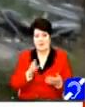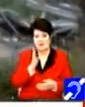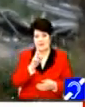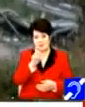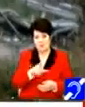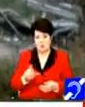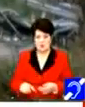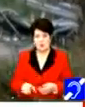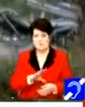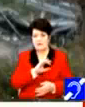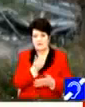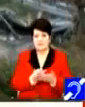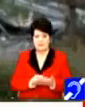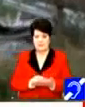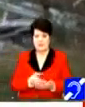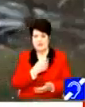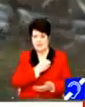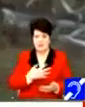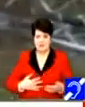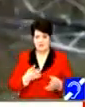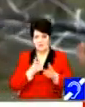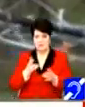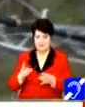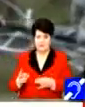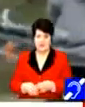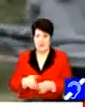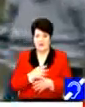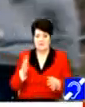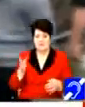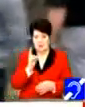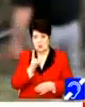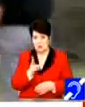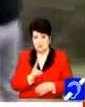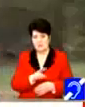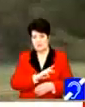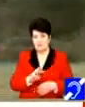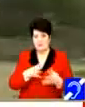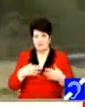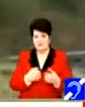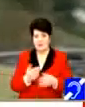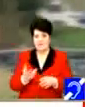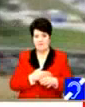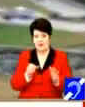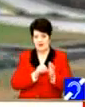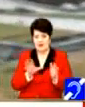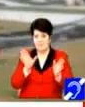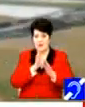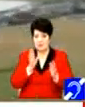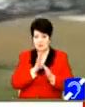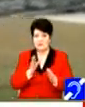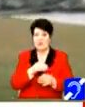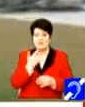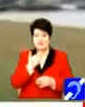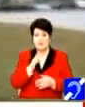de oameni sunt internați în spitale în urma rănilor suferite. Peste 20.000 de familii au rămas fără curent electric. Meteorologii avertizează